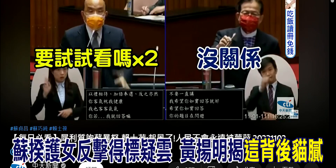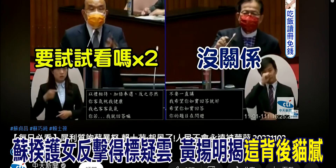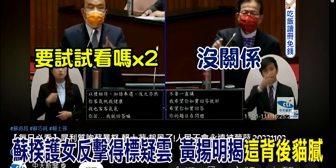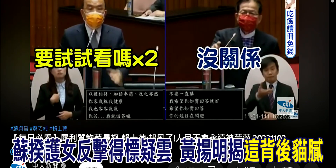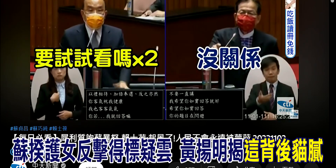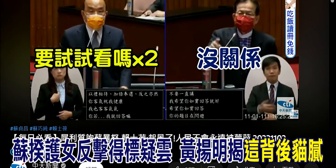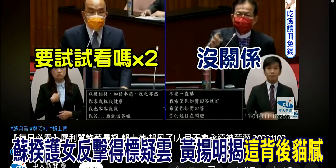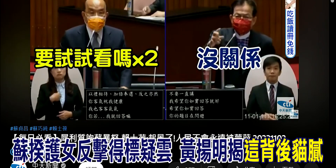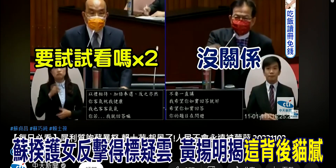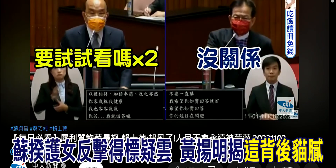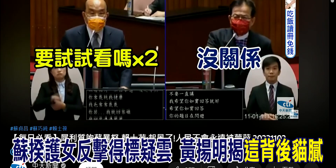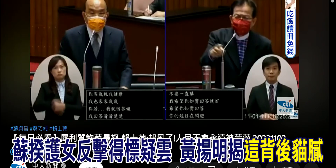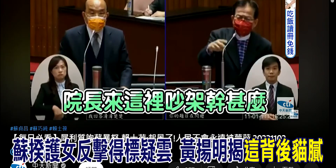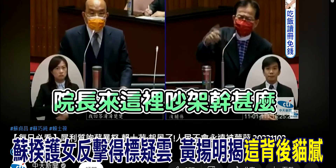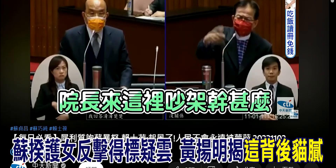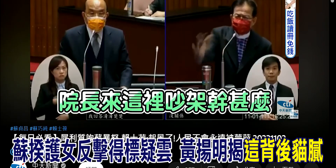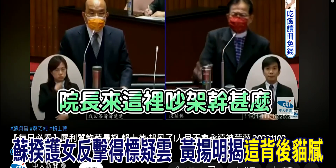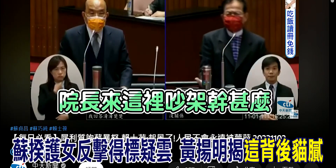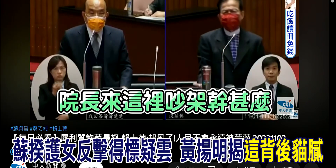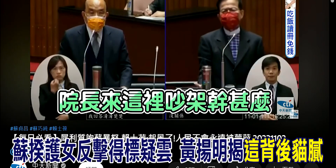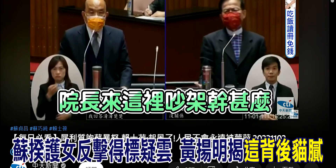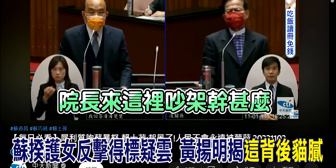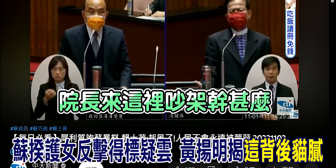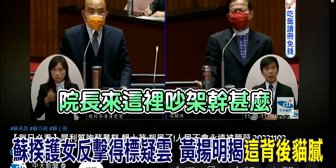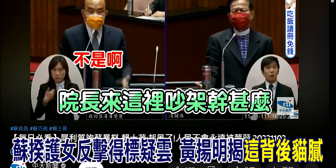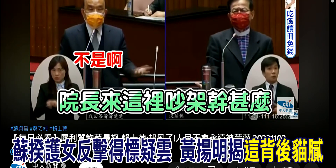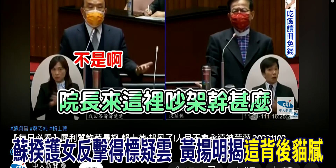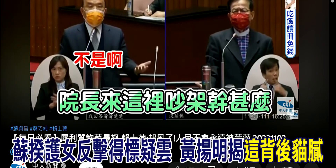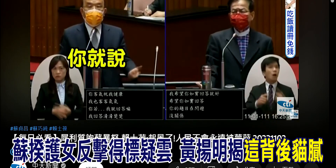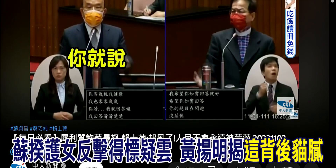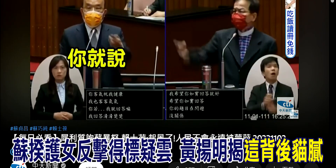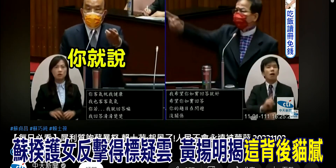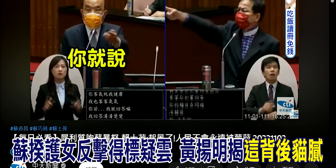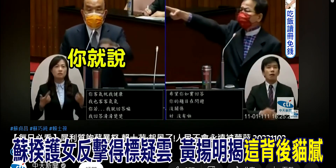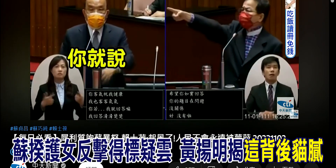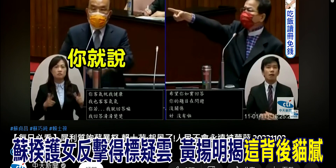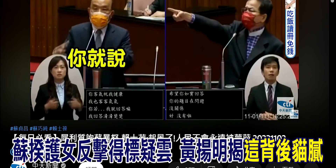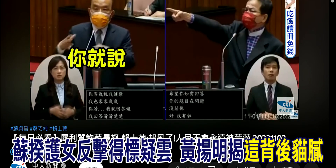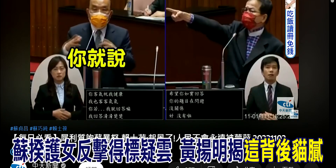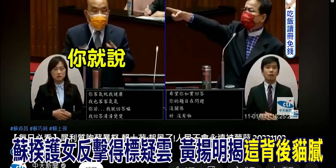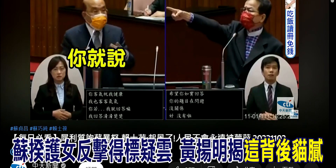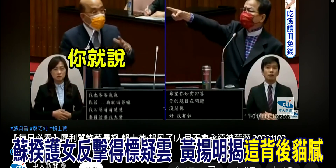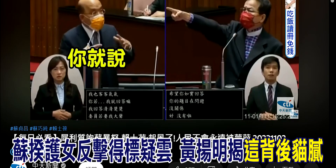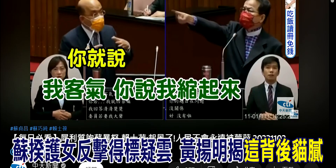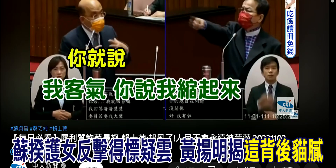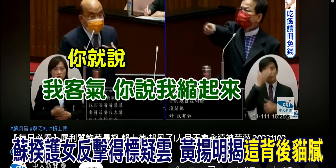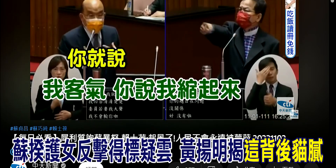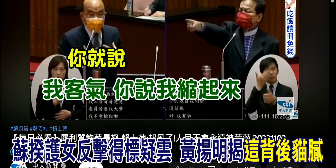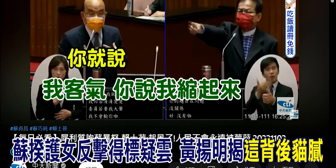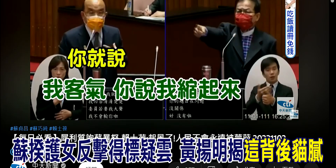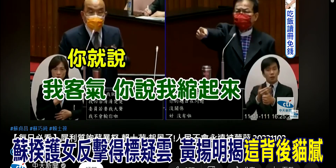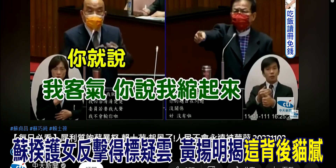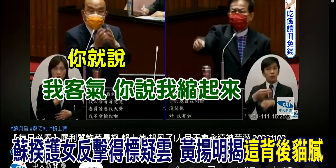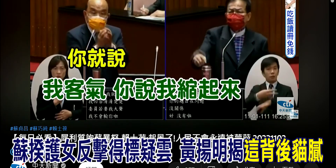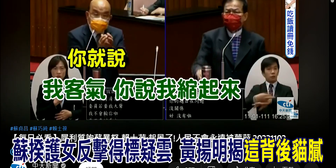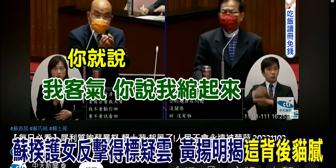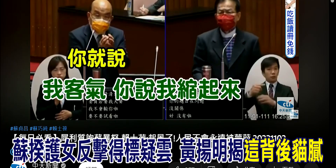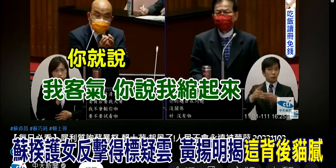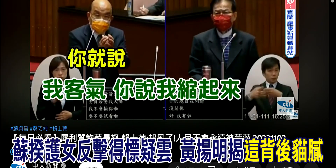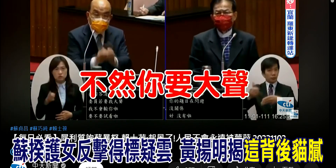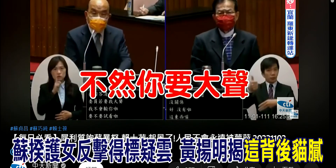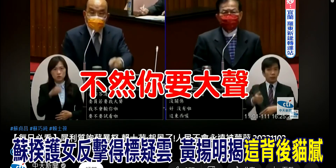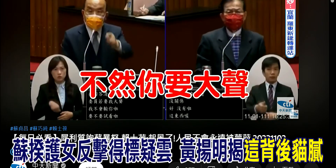个东西。 没气话嘛？不啦。 来这里，哎，院长来这里吵架干什么？ 不是啊，啊，你就讲， 啊，我 客气，你讲我纠